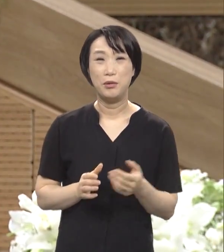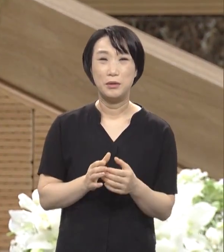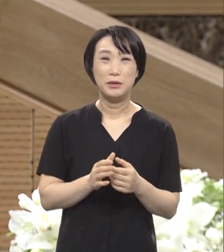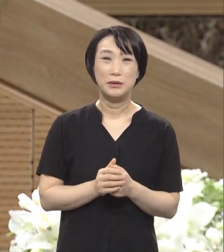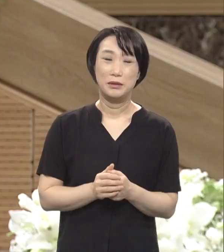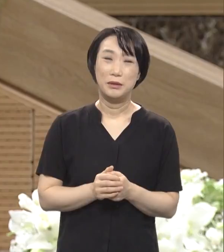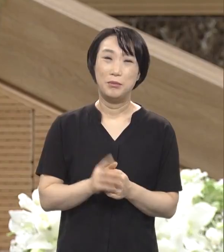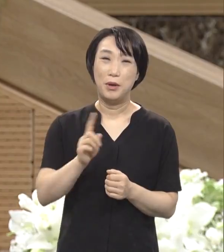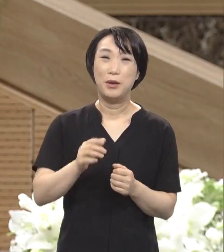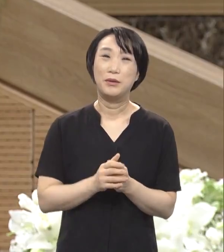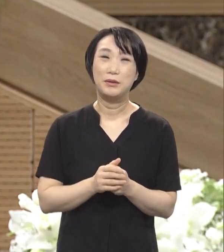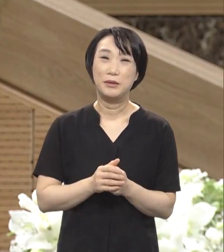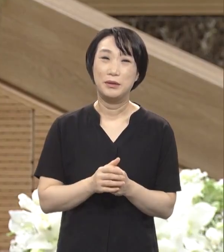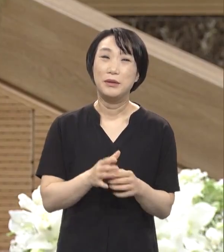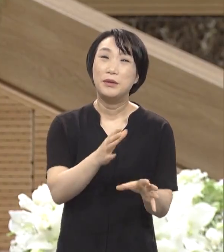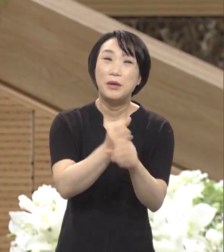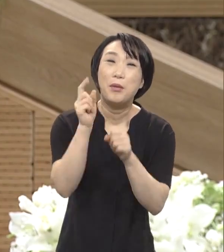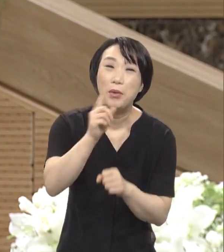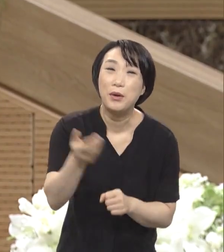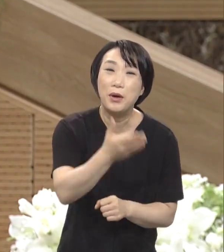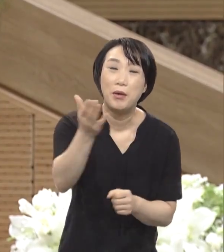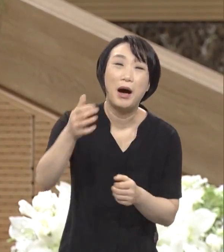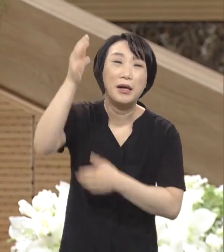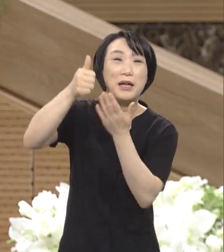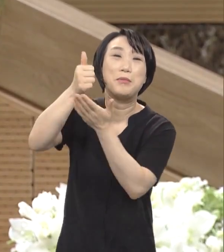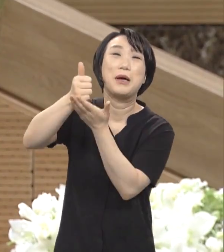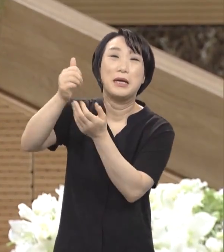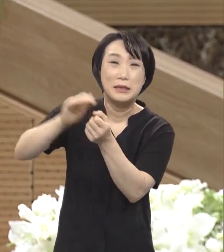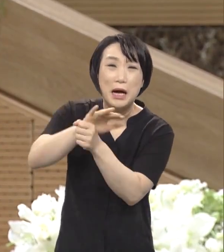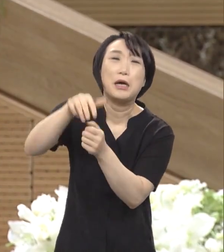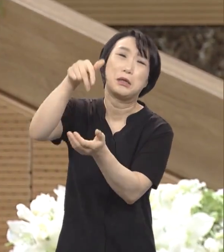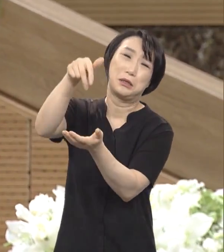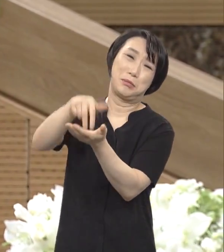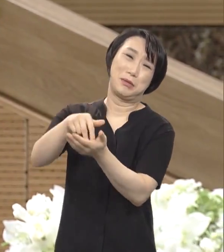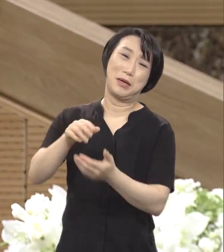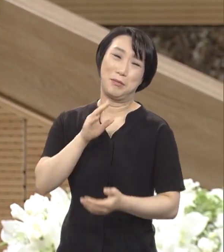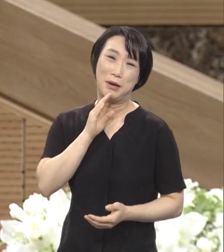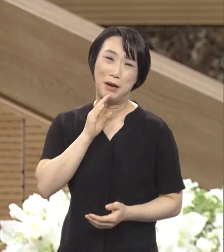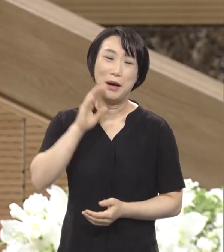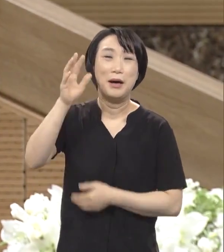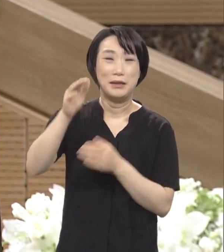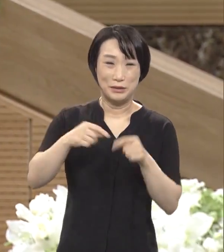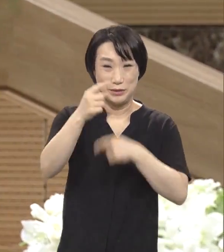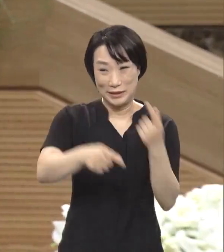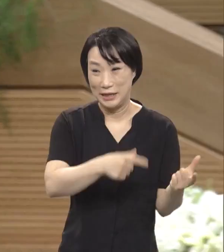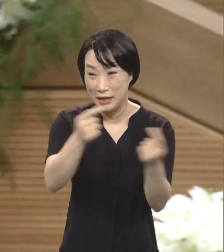말해서 사랑의 사정이라 이 말이에요. 사정. 같이 사랑의 사정.